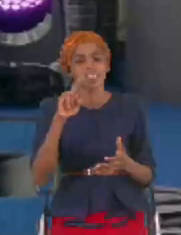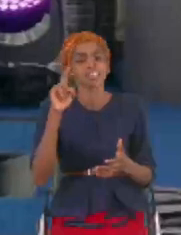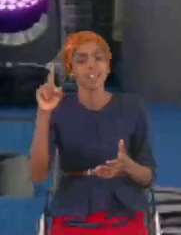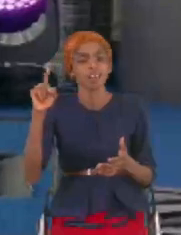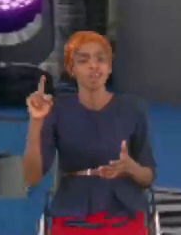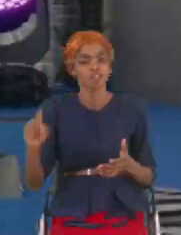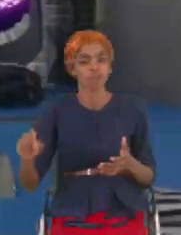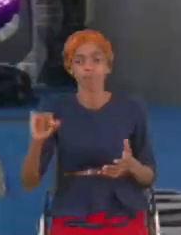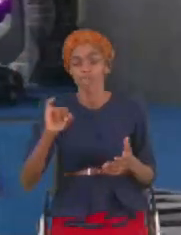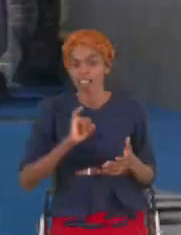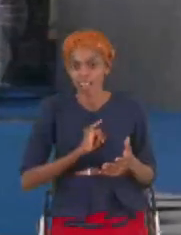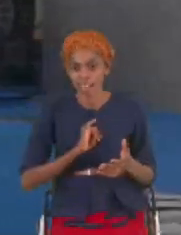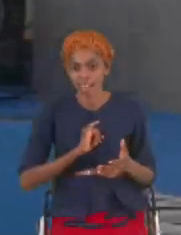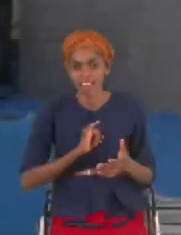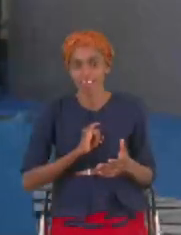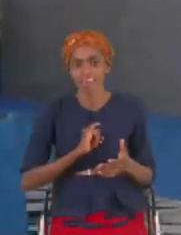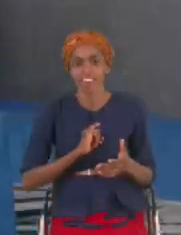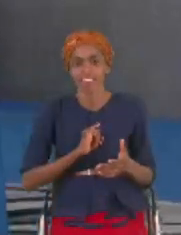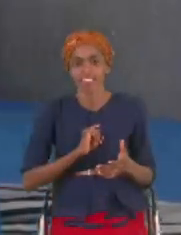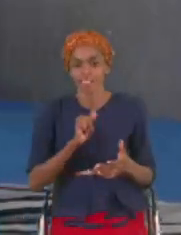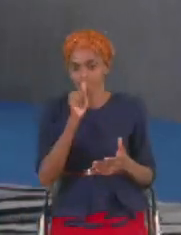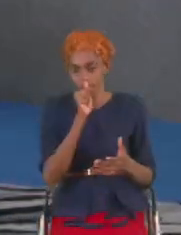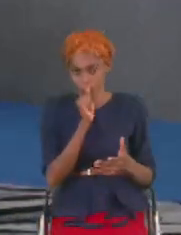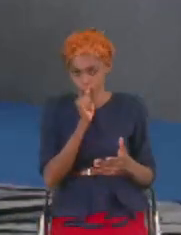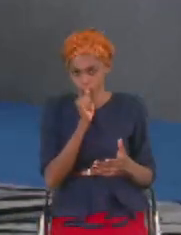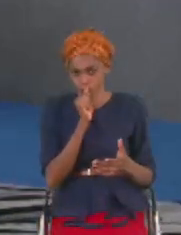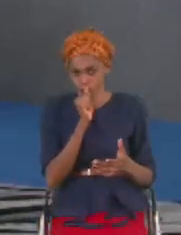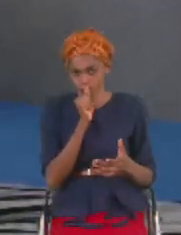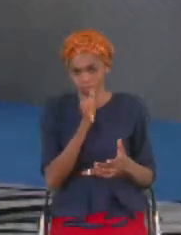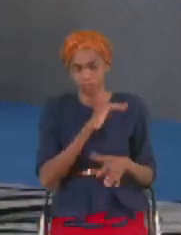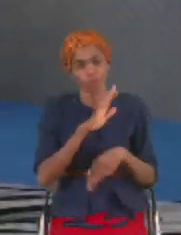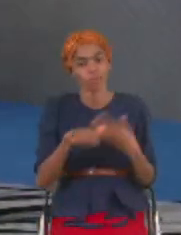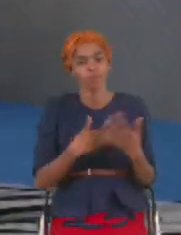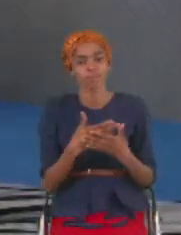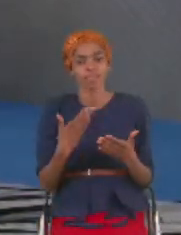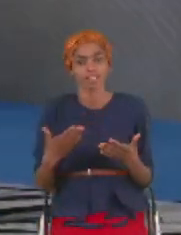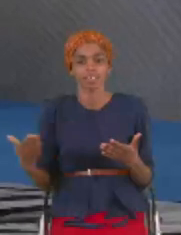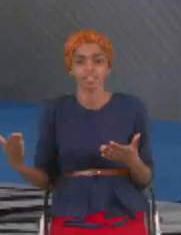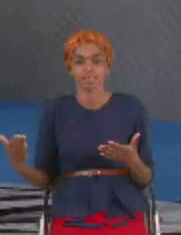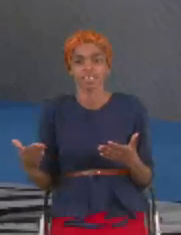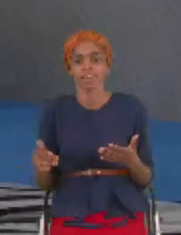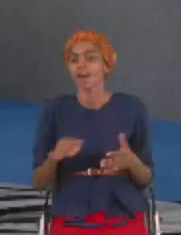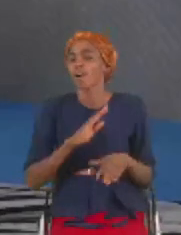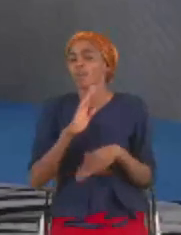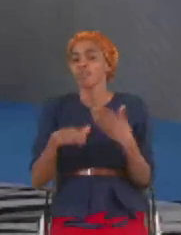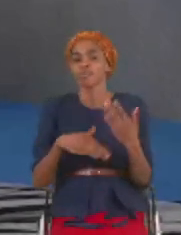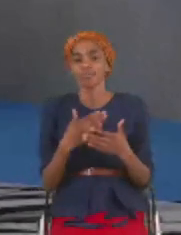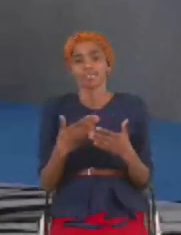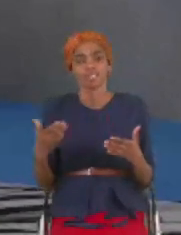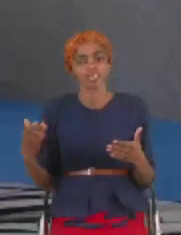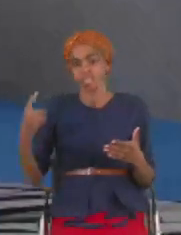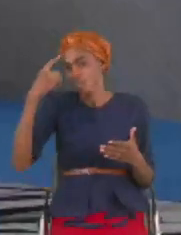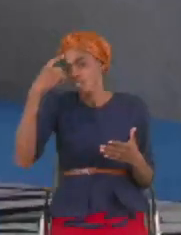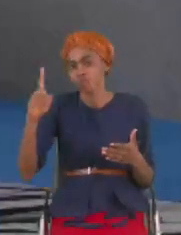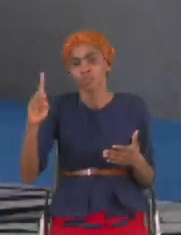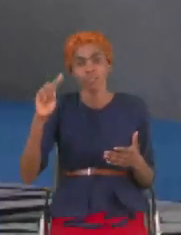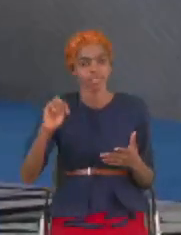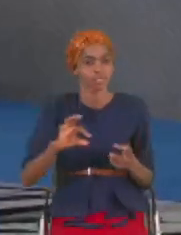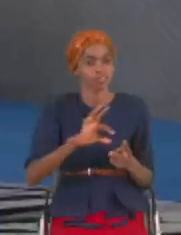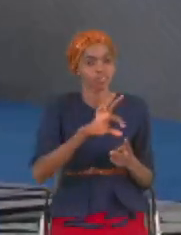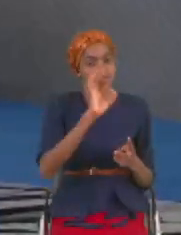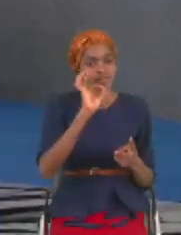je suis pas du tout tout à coup je pense pas du tout à cause des